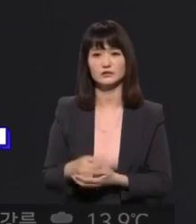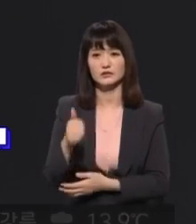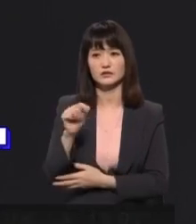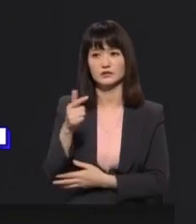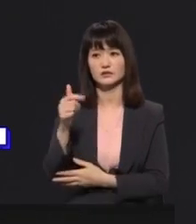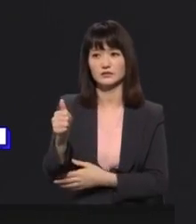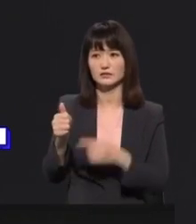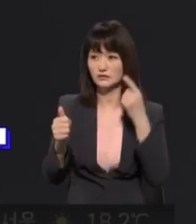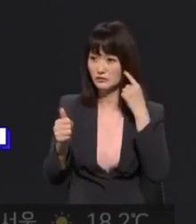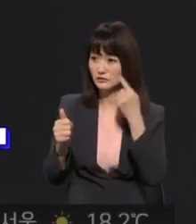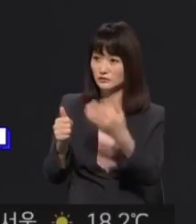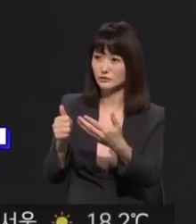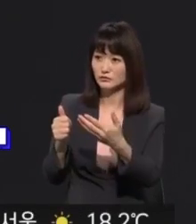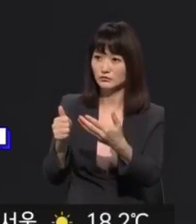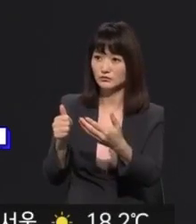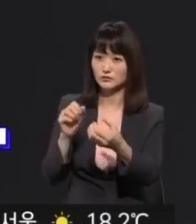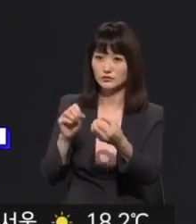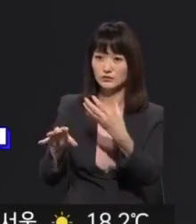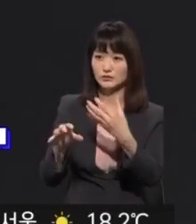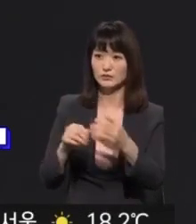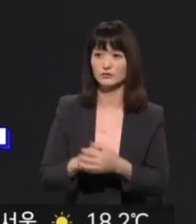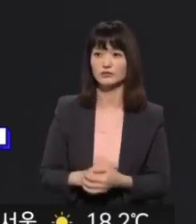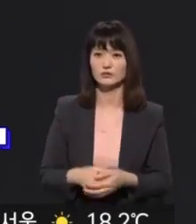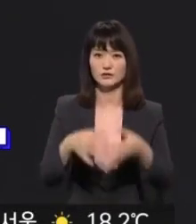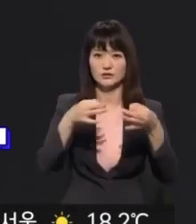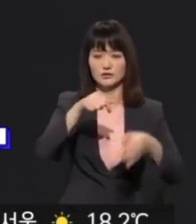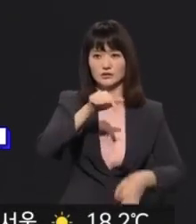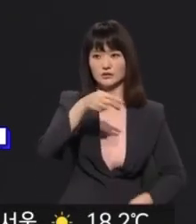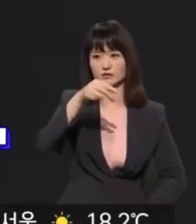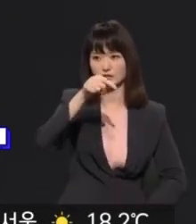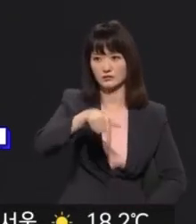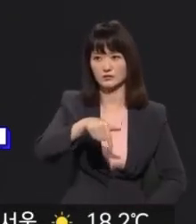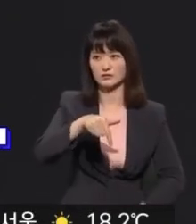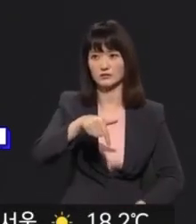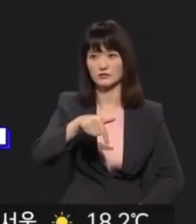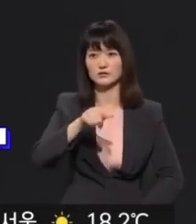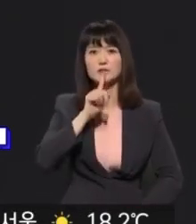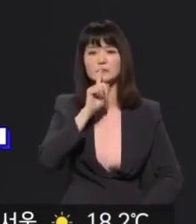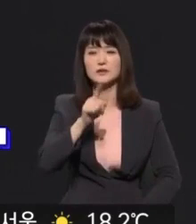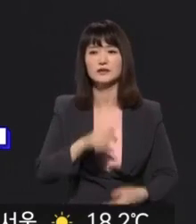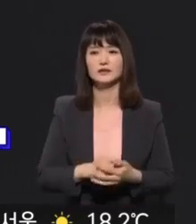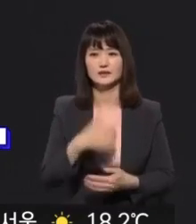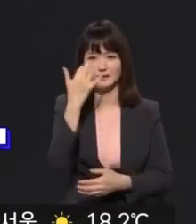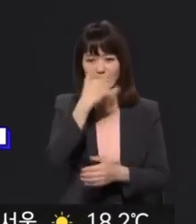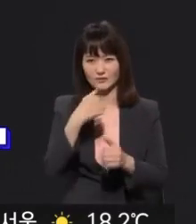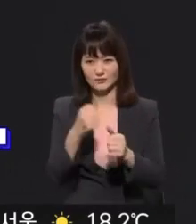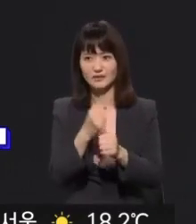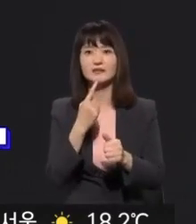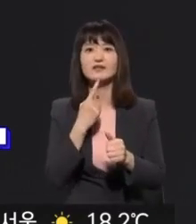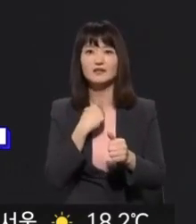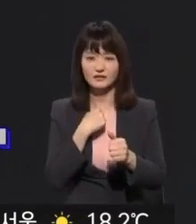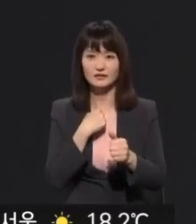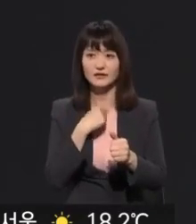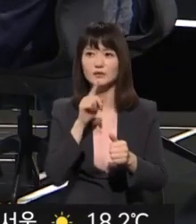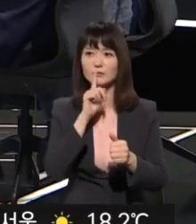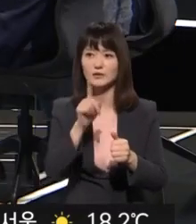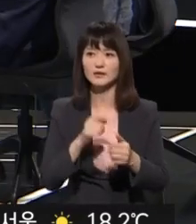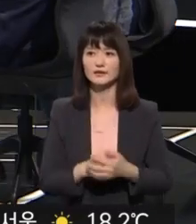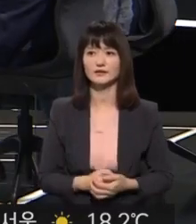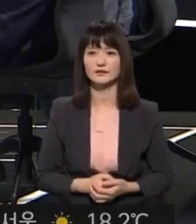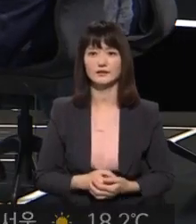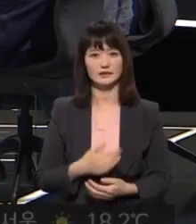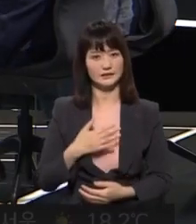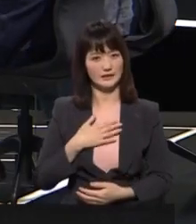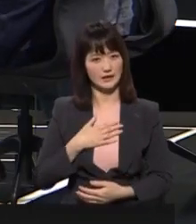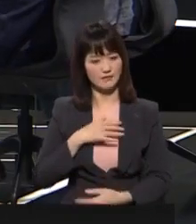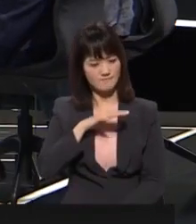장관이 김근식이라는 사람을 아예 이름을 꺼내더라고요. 아 그래요? 성폭행범 김근식을 아예 국감장에 생중계 드렸는데 아예 꺼내놔서 아